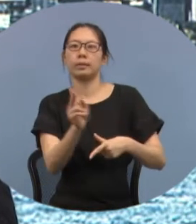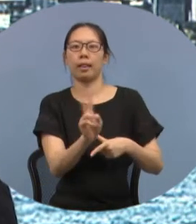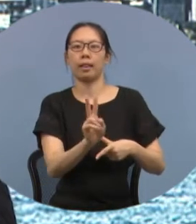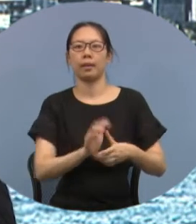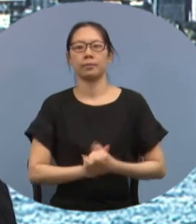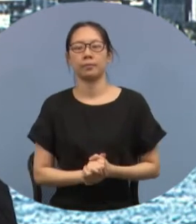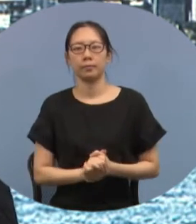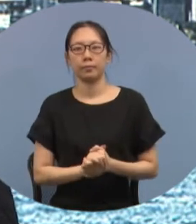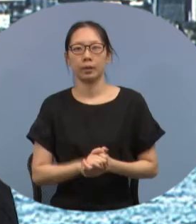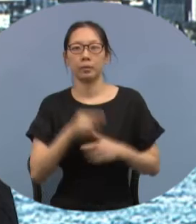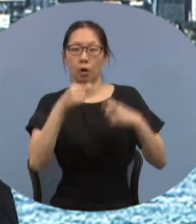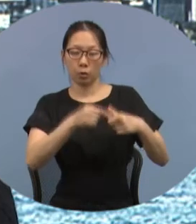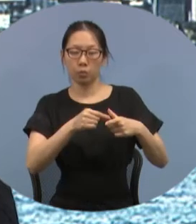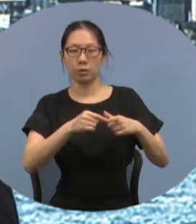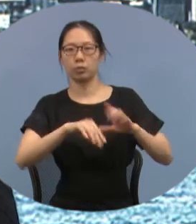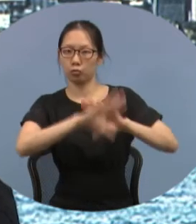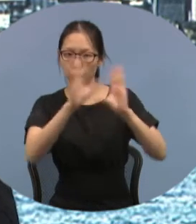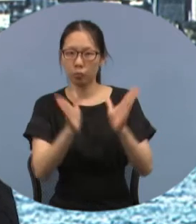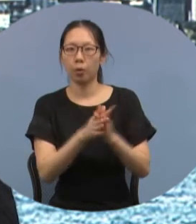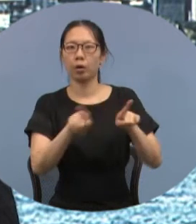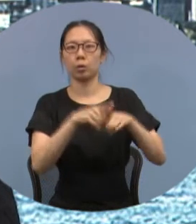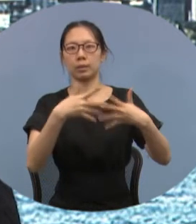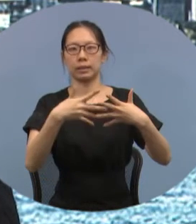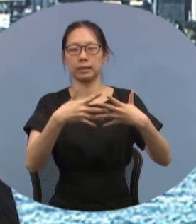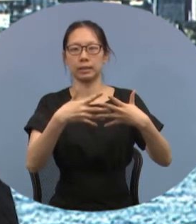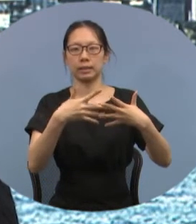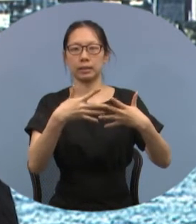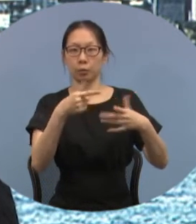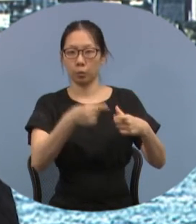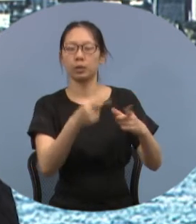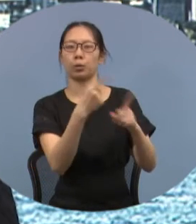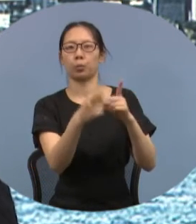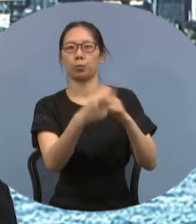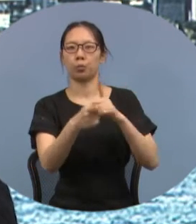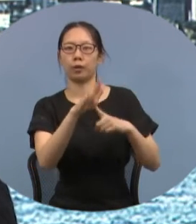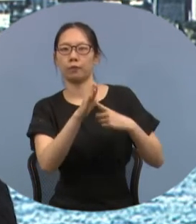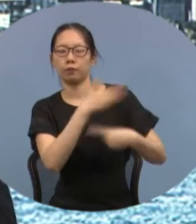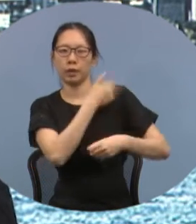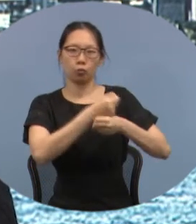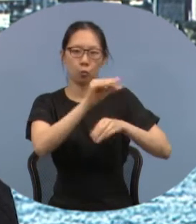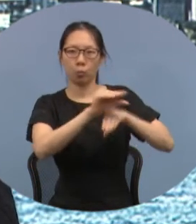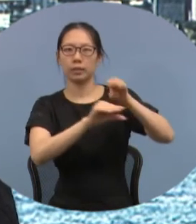間公司啦，咁呢間公司嘅所有職員啦喺屯門啦，係一個啲工程